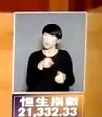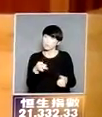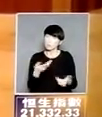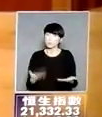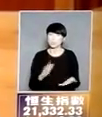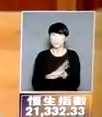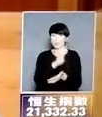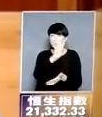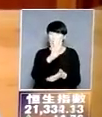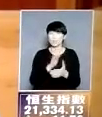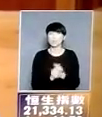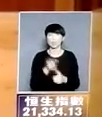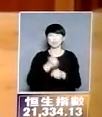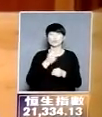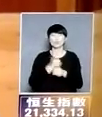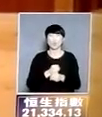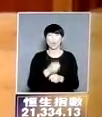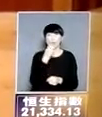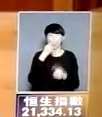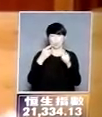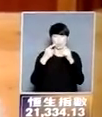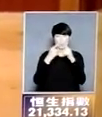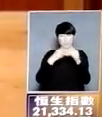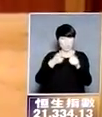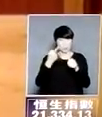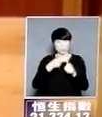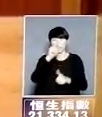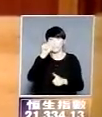去这四年做的港人优先的问题，